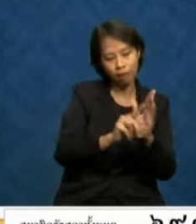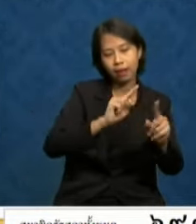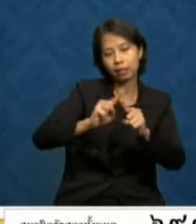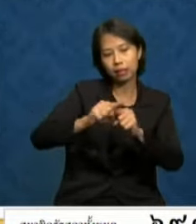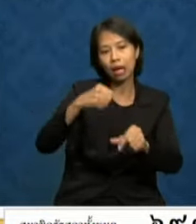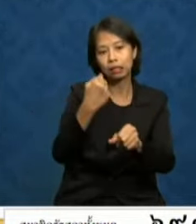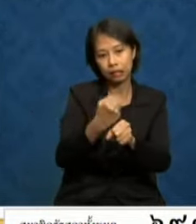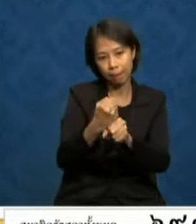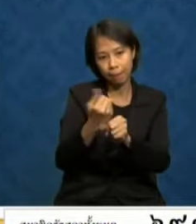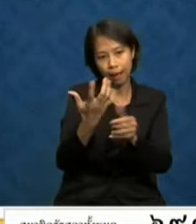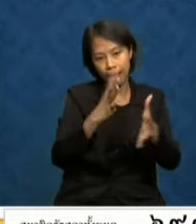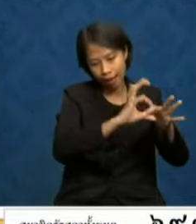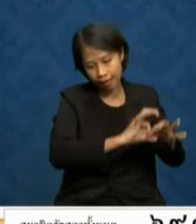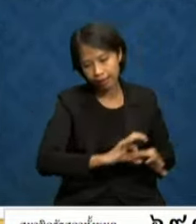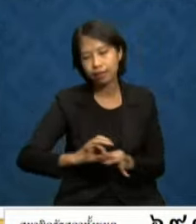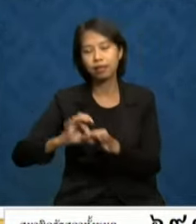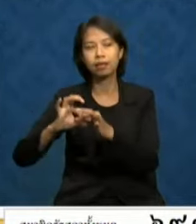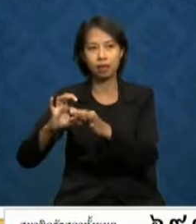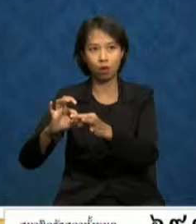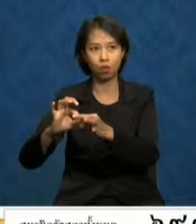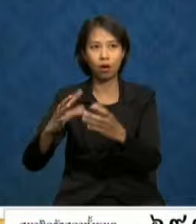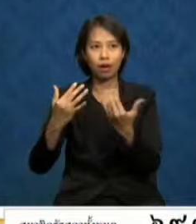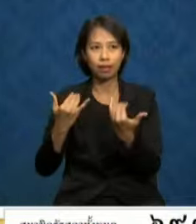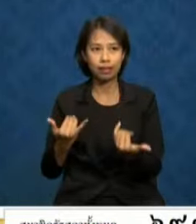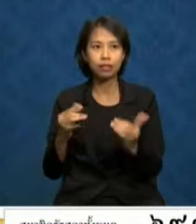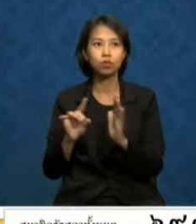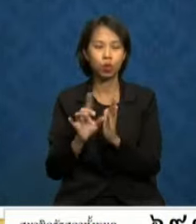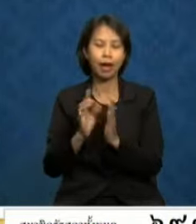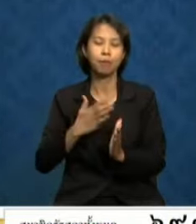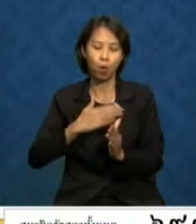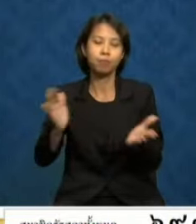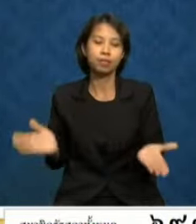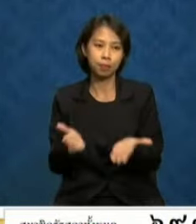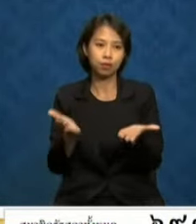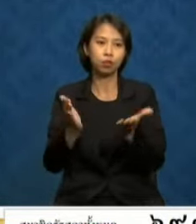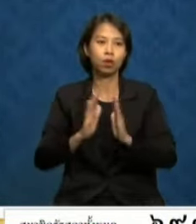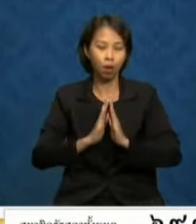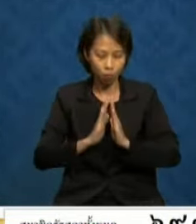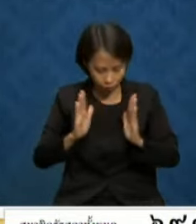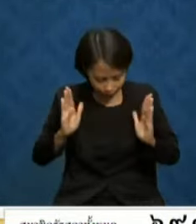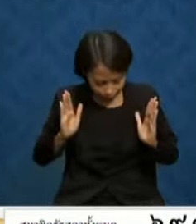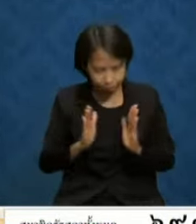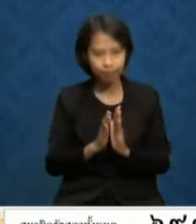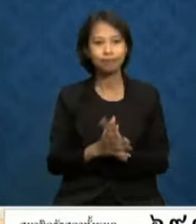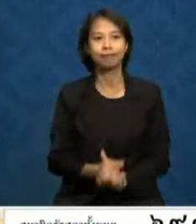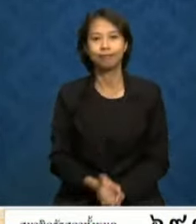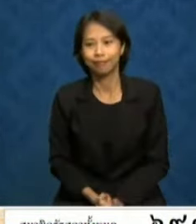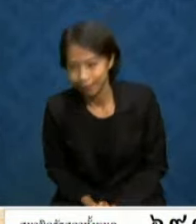จะให้สอดรับนะครับก็สุดท้ายขอสนับสนุนครับขอบคุณครับ